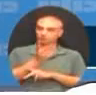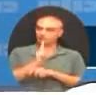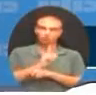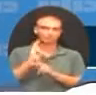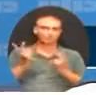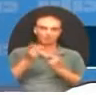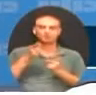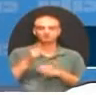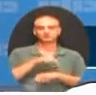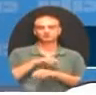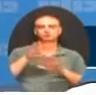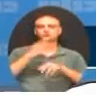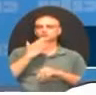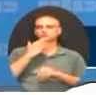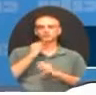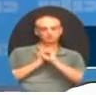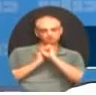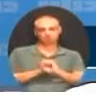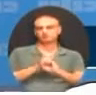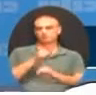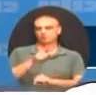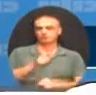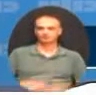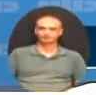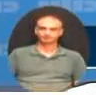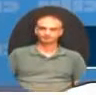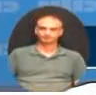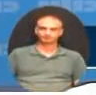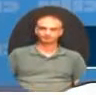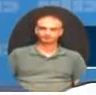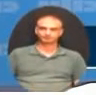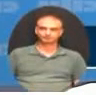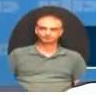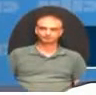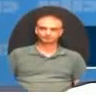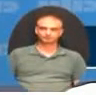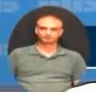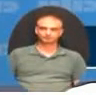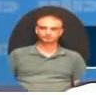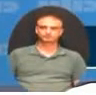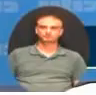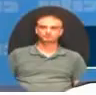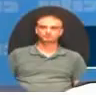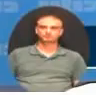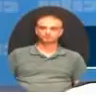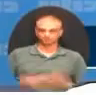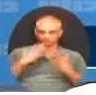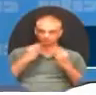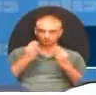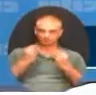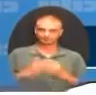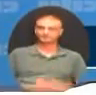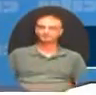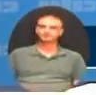קלה, אבל זה הזמן שממשלת ישראל לעמוד ולהתייצב לצידם, ואנחנו כאן כדי לעשות את זה. תודה רבה